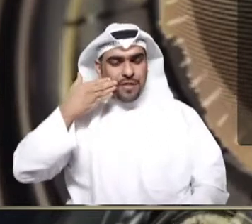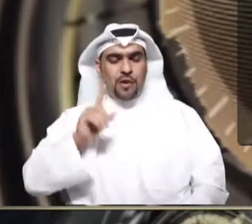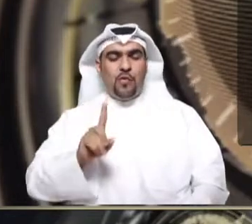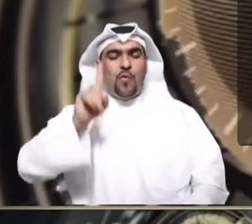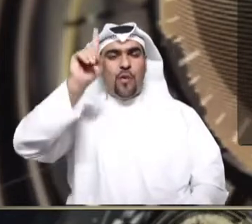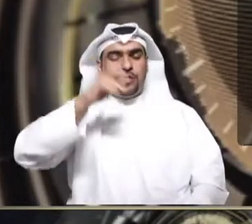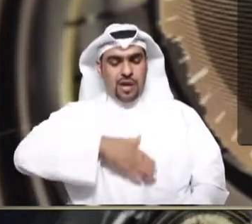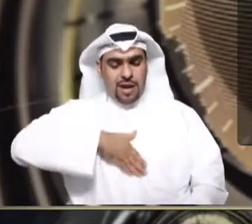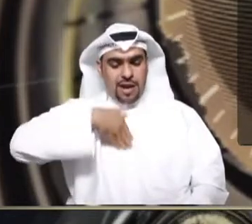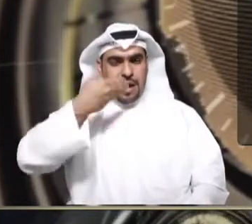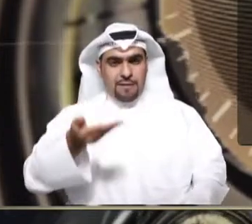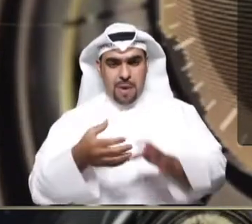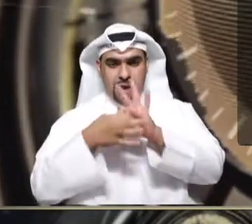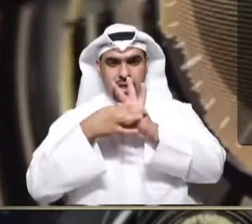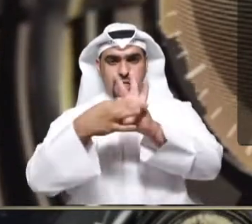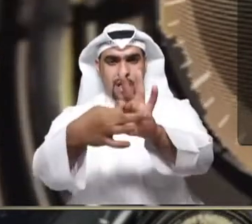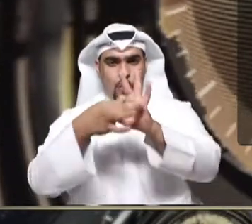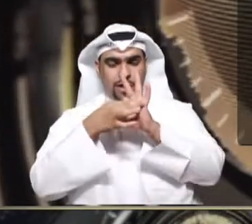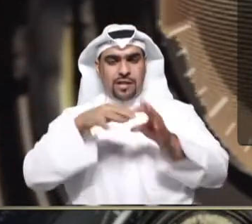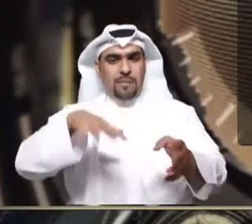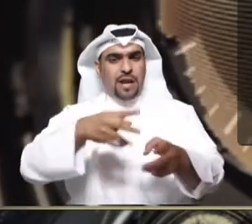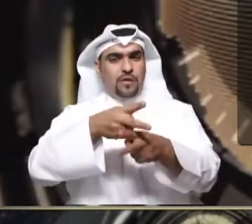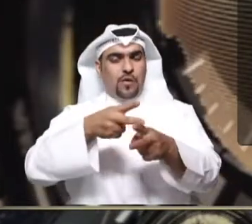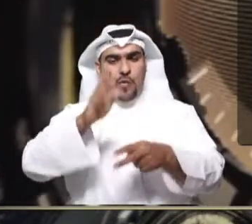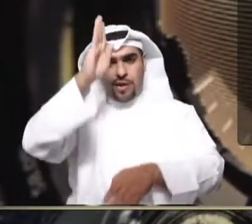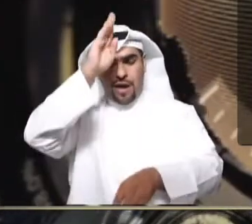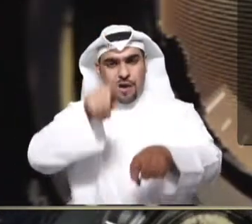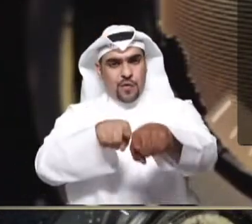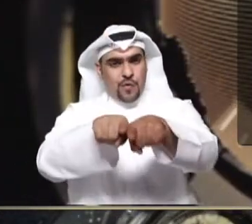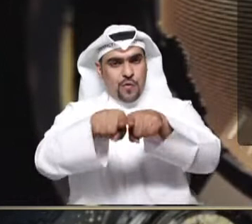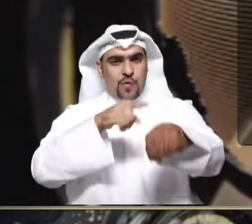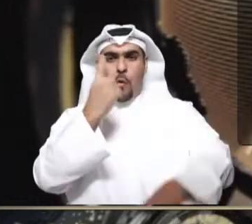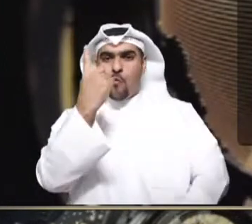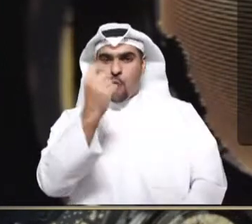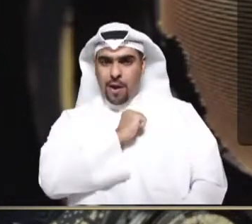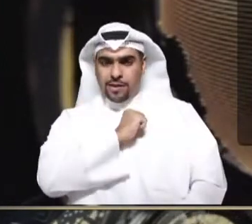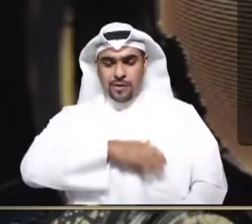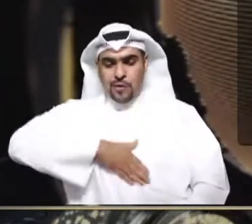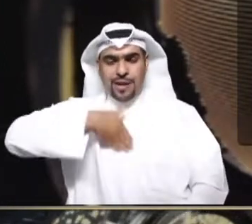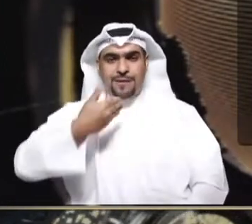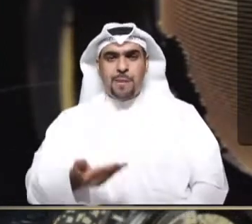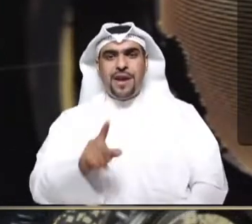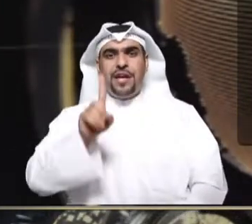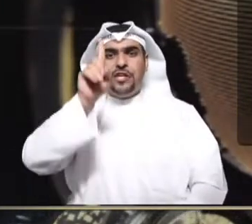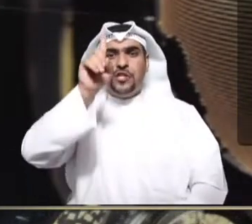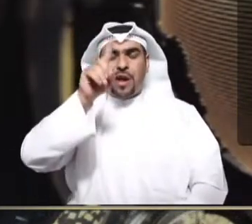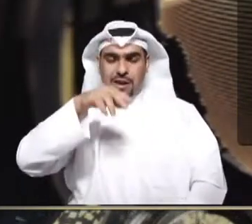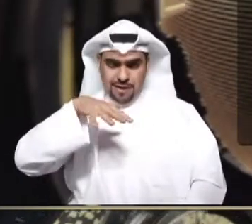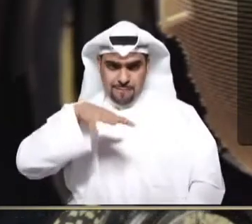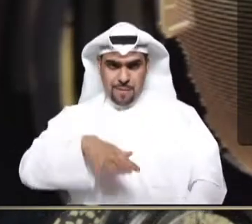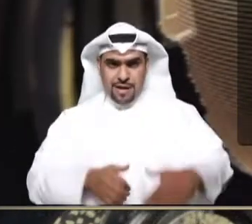هذا التواصل الأخوي، مبتهلا إلى الباري تعالى أن ينعم على فخامته بدوام الصحة